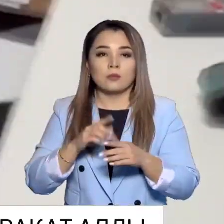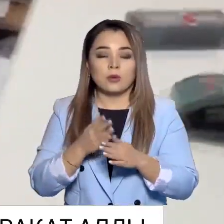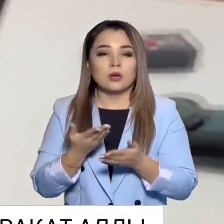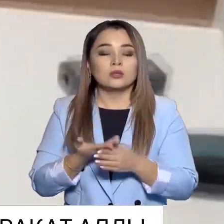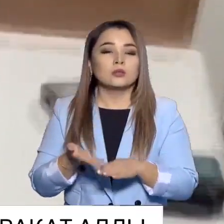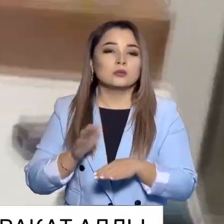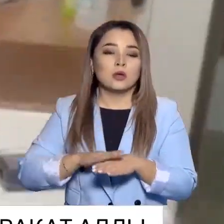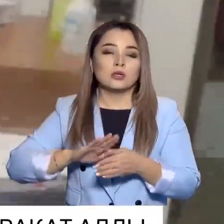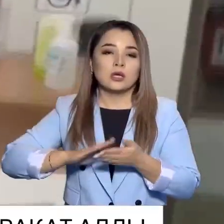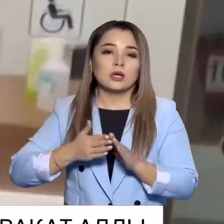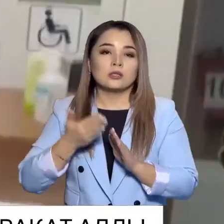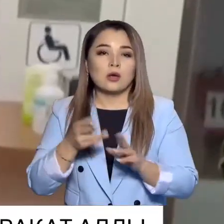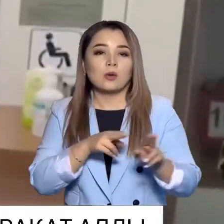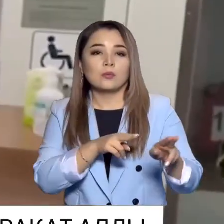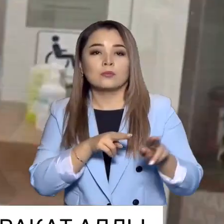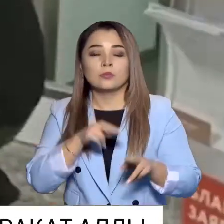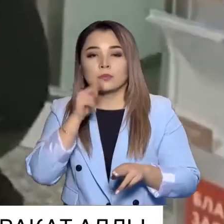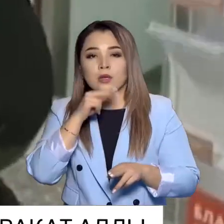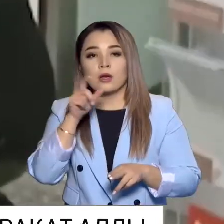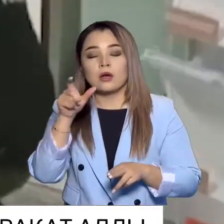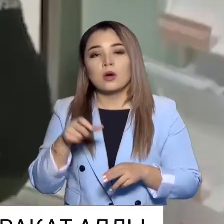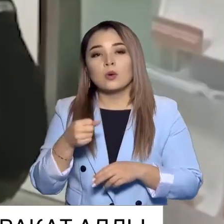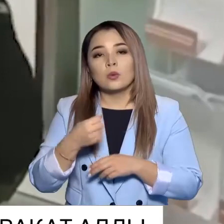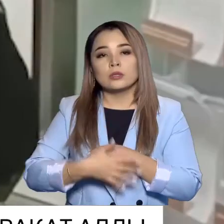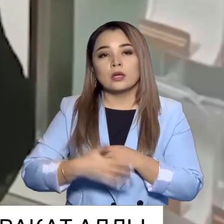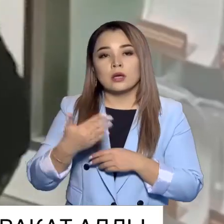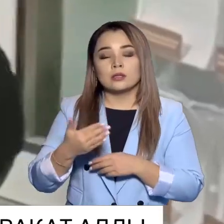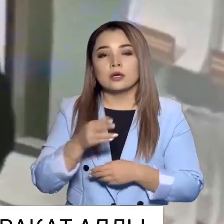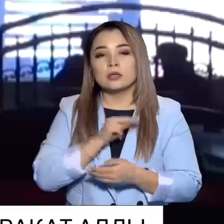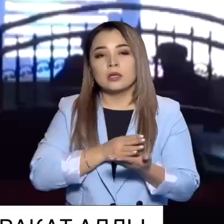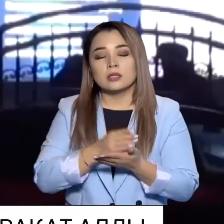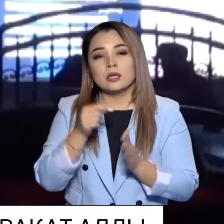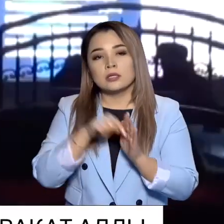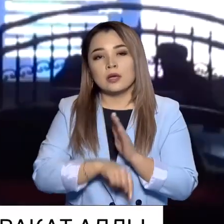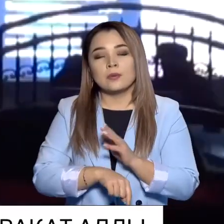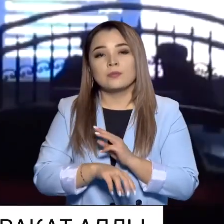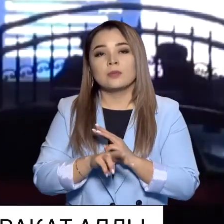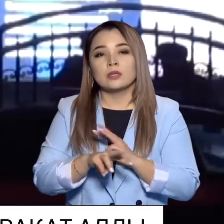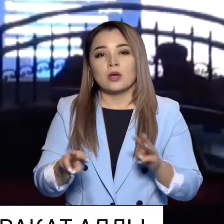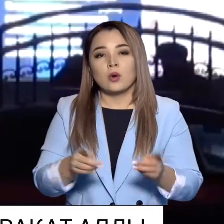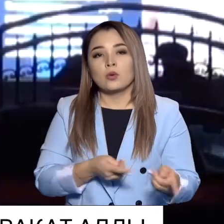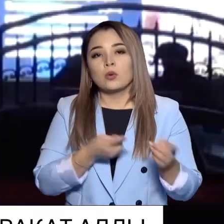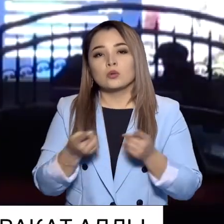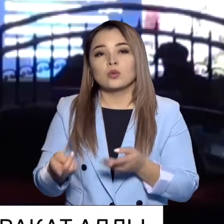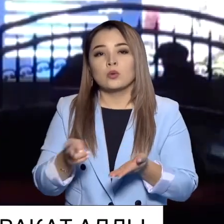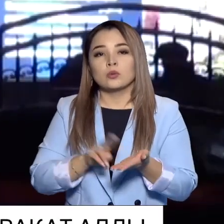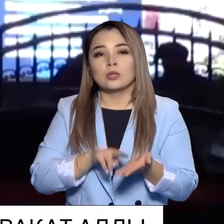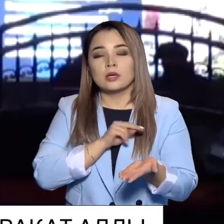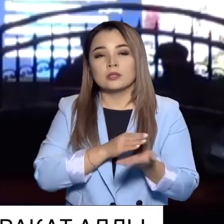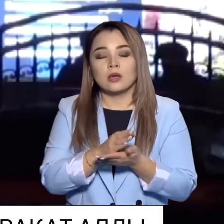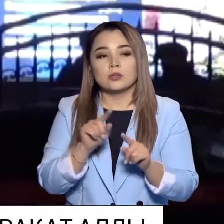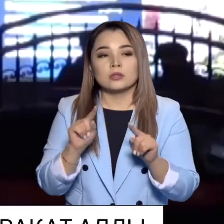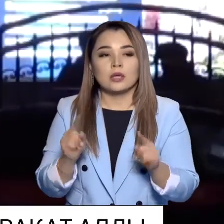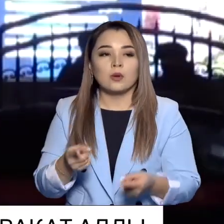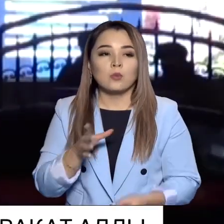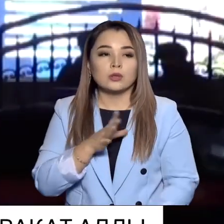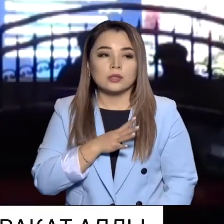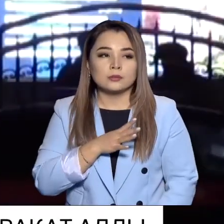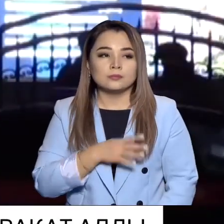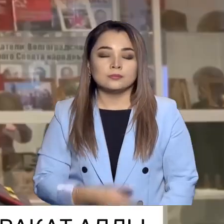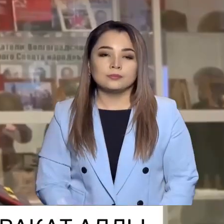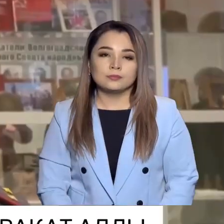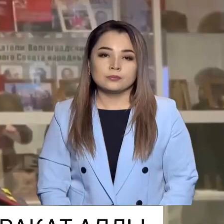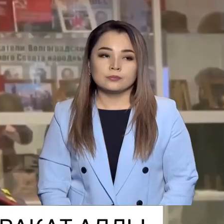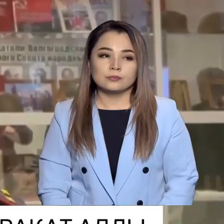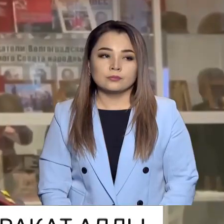ауыр. Ал оқ жаудырған қаскөйді орталықта істейтін ішкі істер министрлігінің көші-қон жөніндегі қызметкері қолға түсірді.